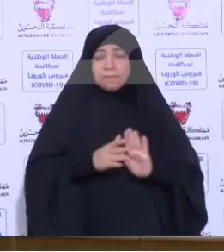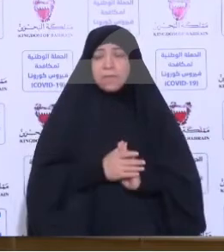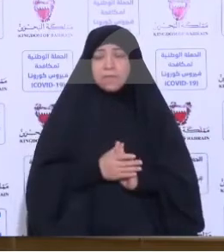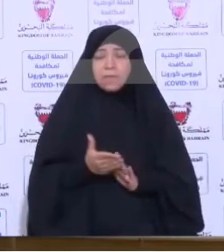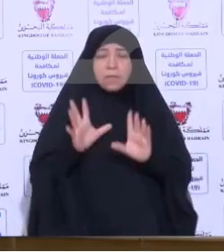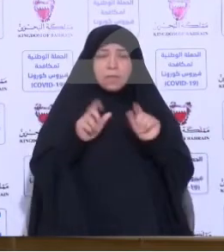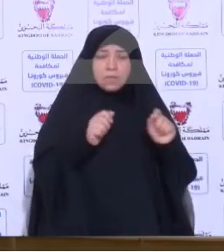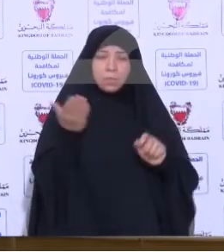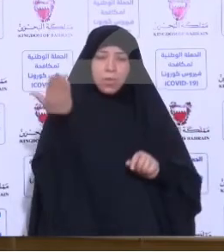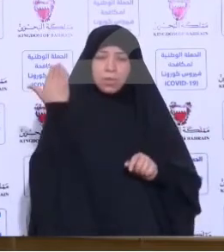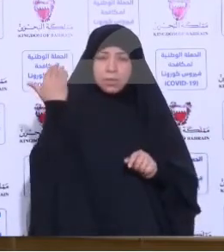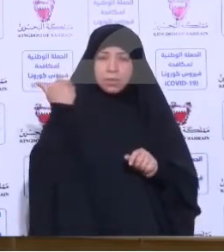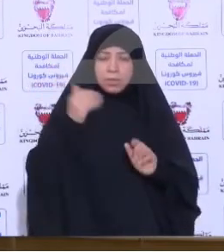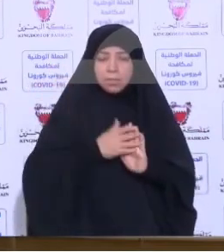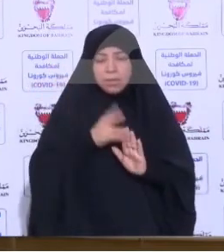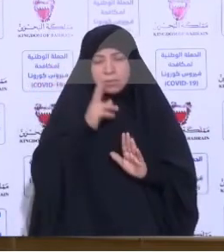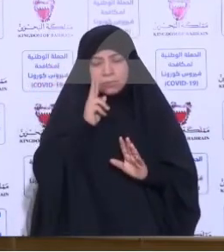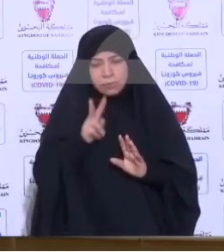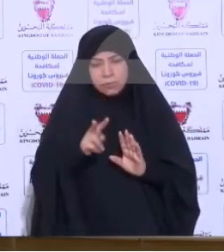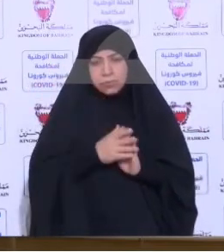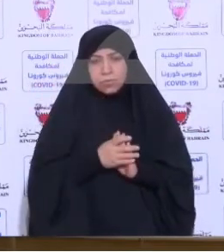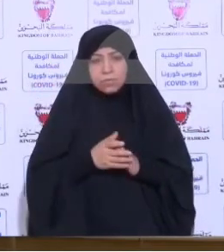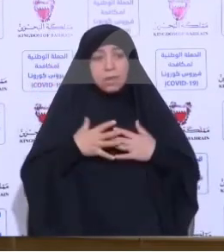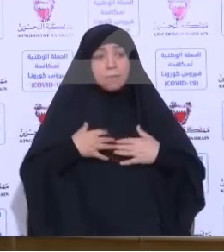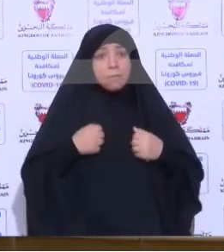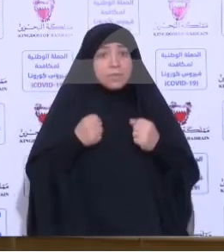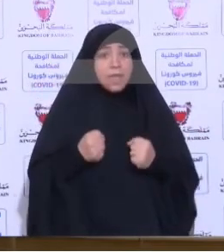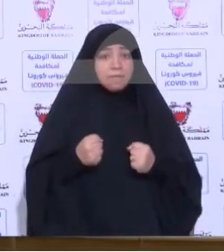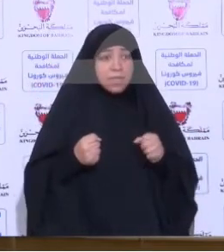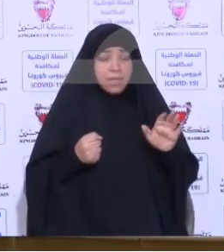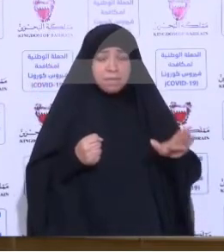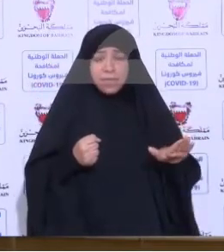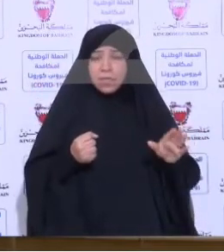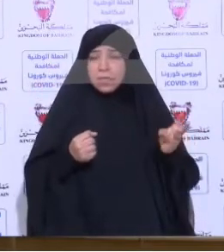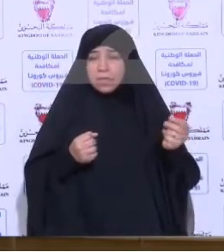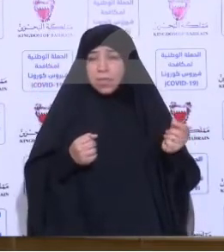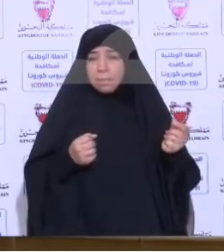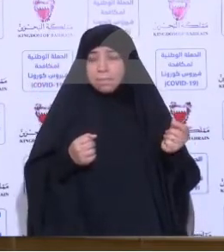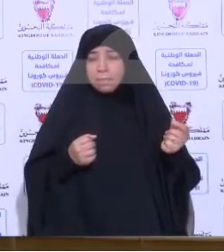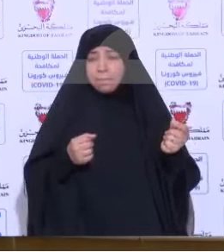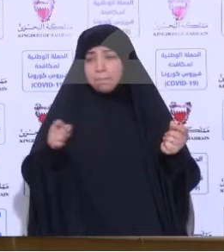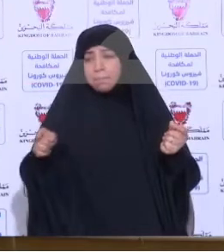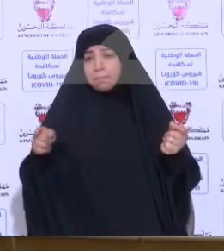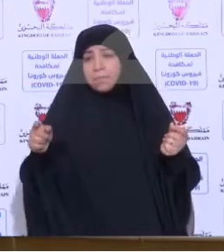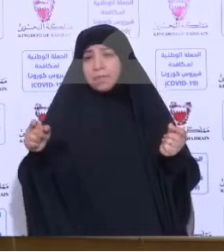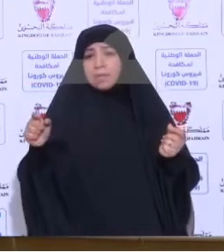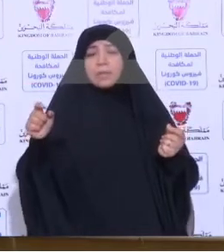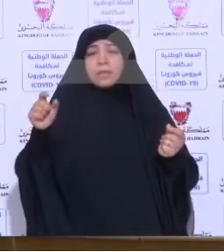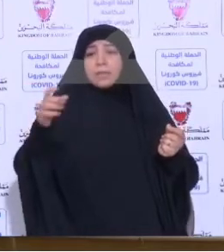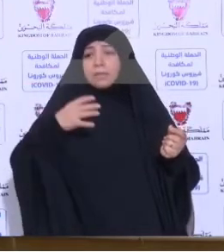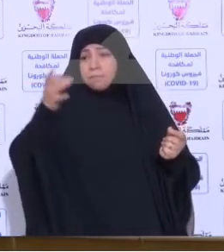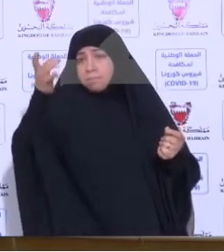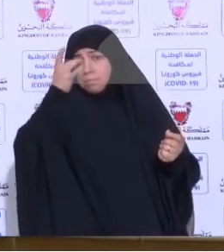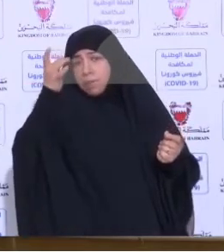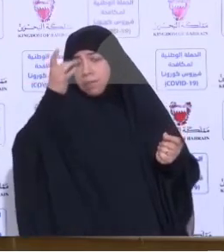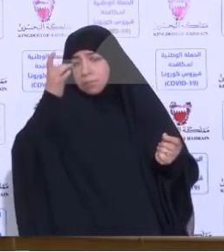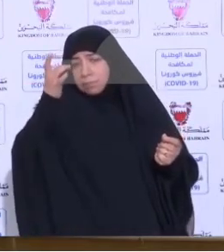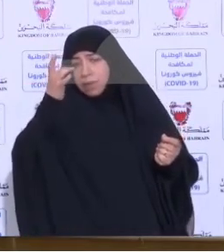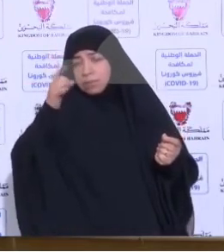تراوحت نسبة الحالات القائمة بالنسبة للحالات المتعافية ما بين 0.8